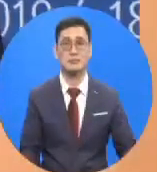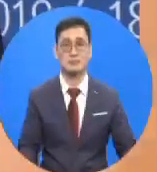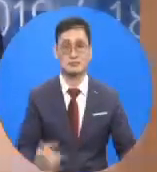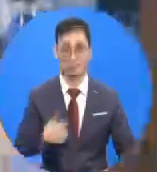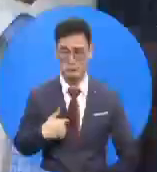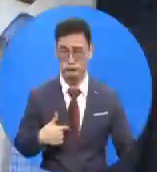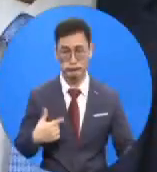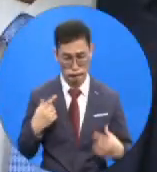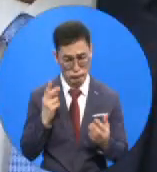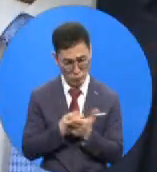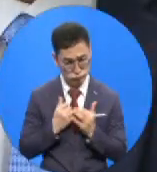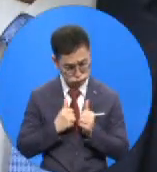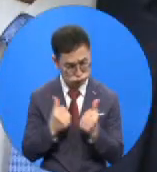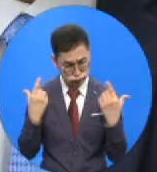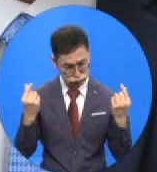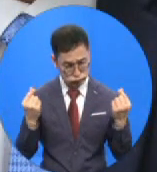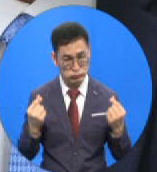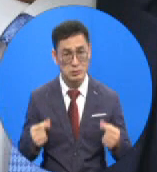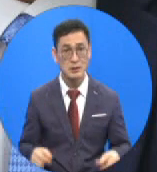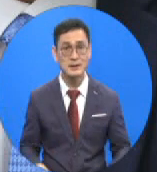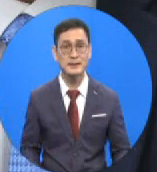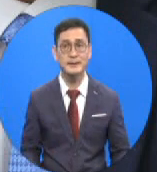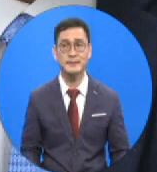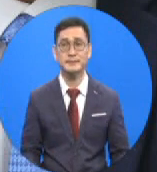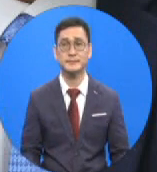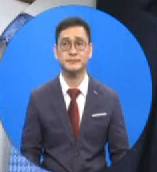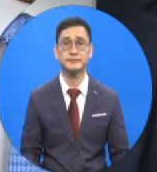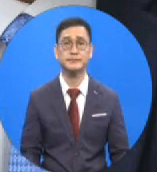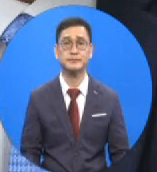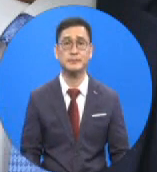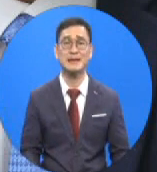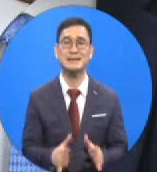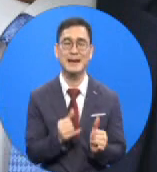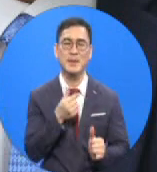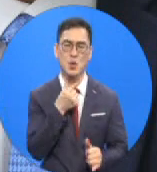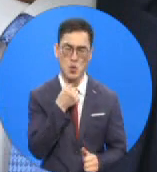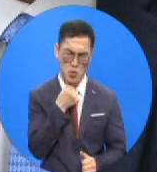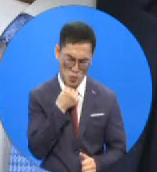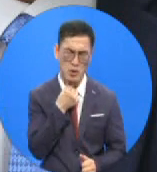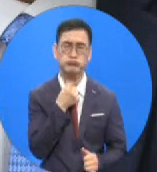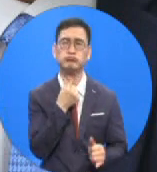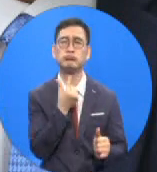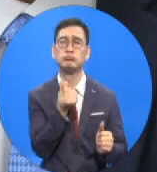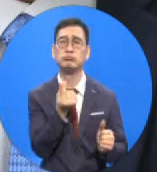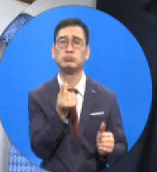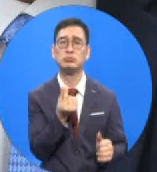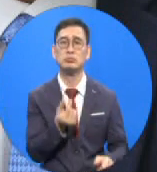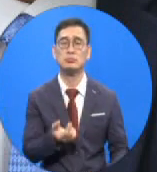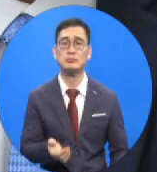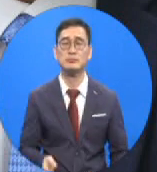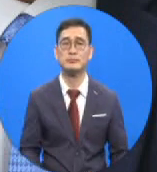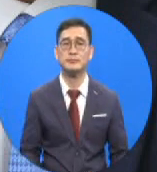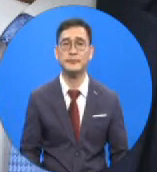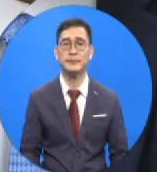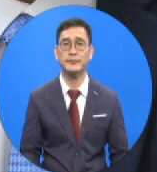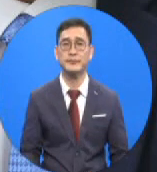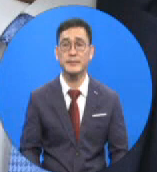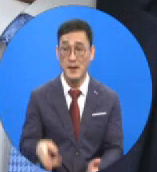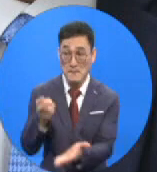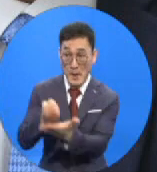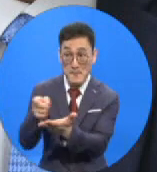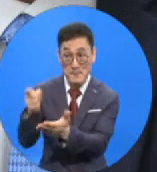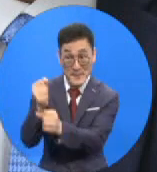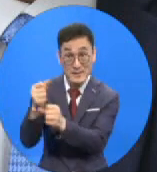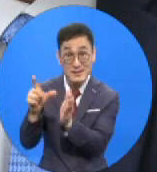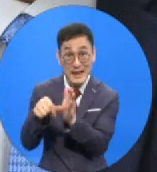섀도로 받았다 맞습니다 섀도 받은 겁니다 그게 인간의 욕망 이에요 시장의 흐름 입니다 적근대 버리는 지금 그 서 군데서 방법을